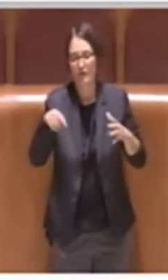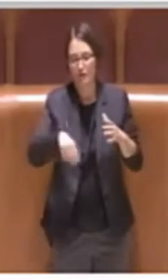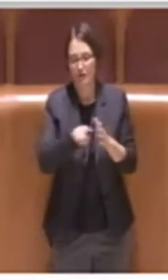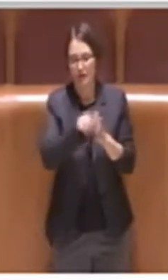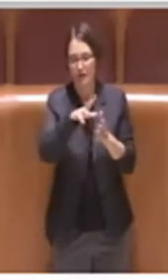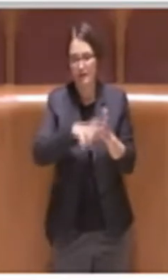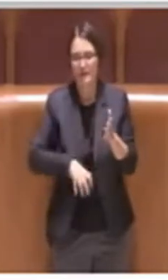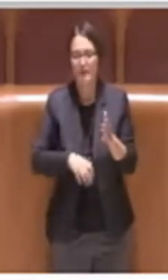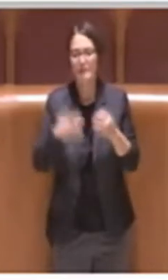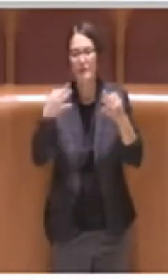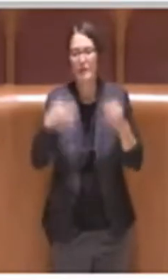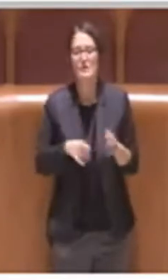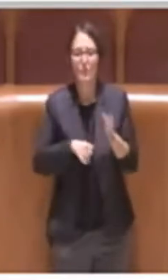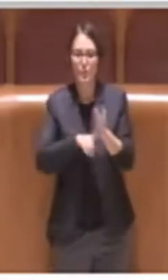Grazie.